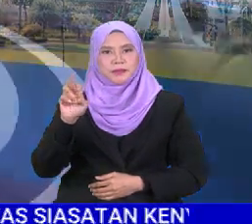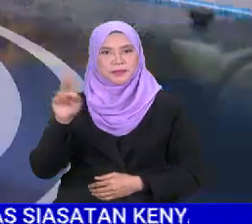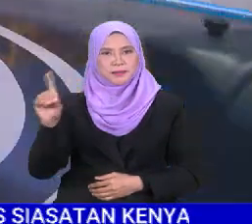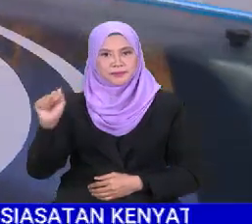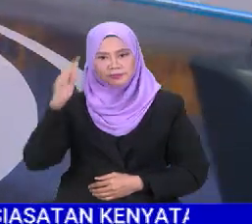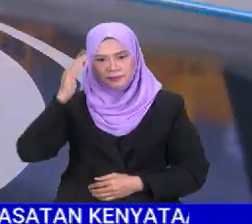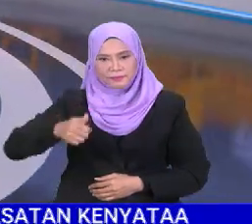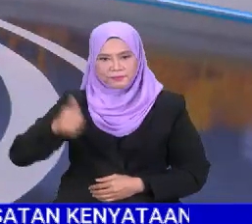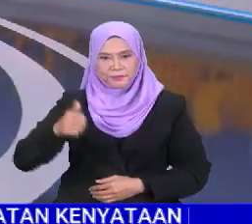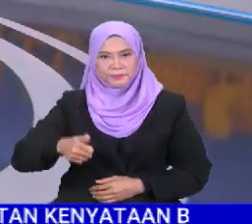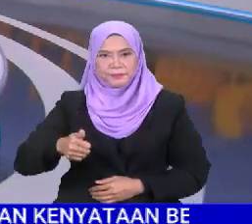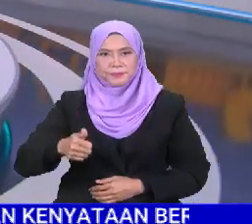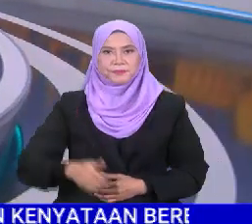dan Assalamualaikum